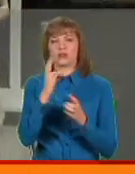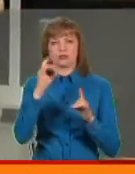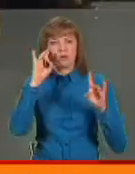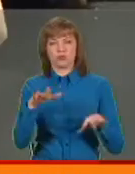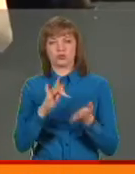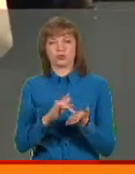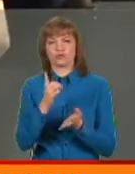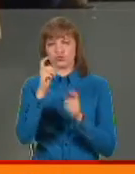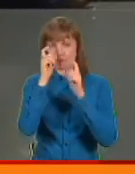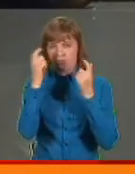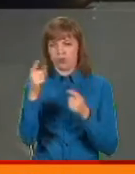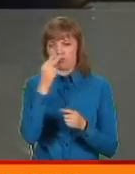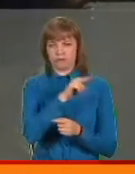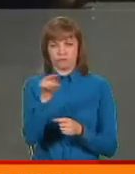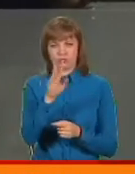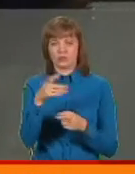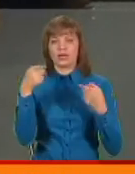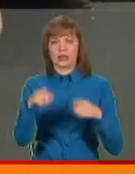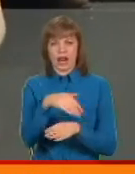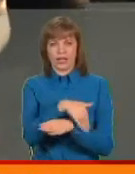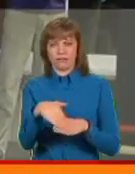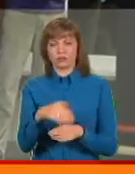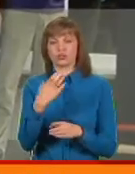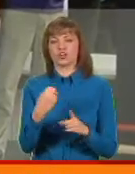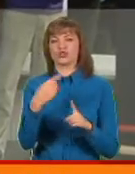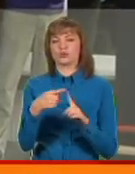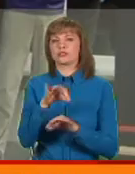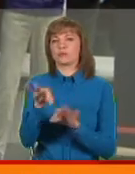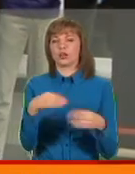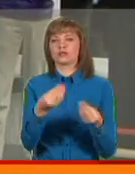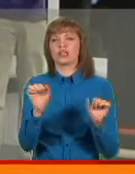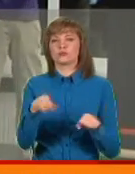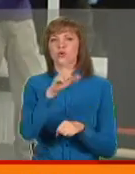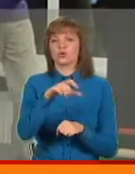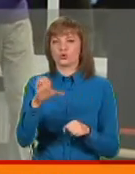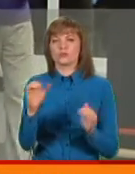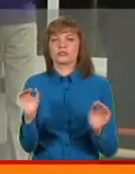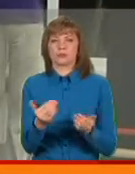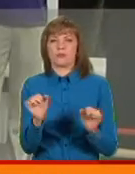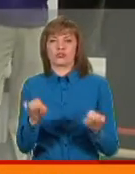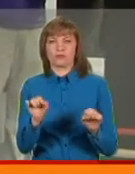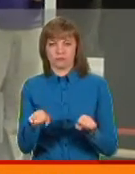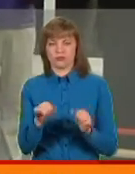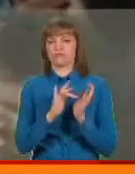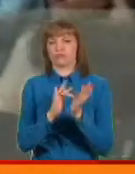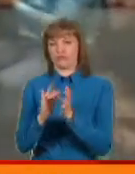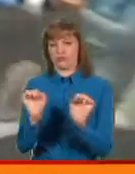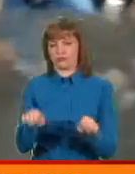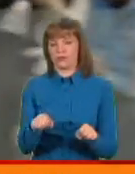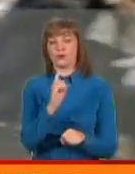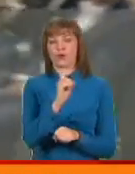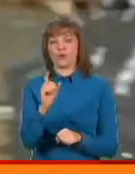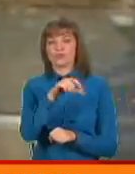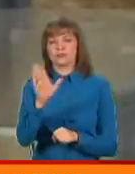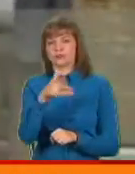туристам, адже в окулярах вони бачитимуть реальні вулиці. А ще цей проект дасть змогу людям з обмеженими можливостями подорожувати. Кожен з